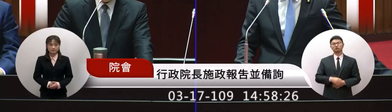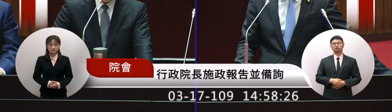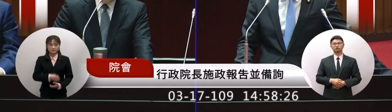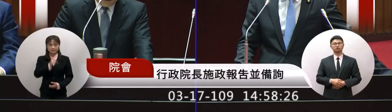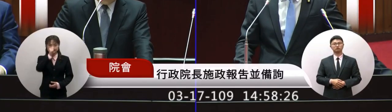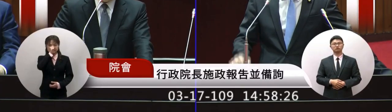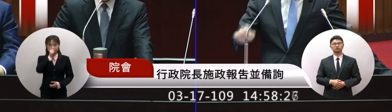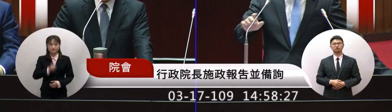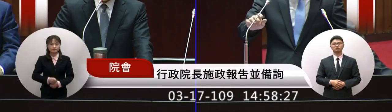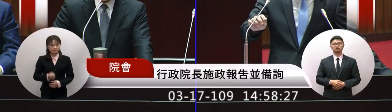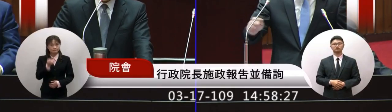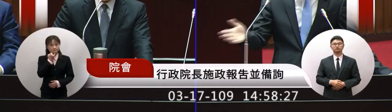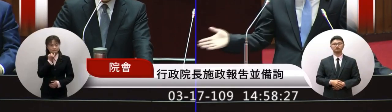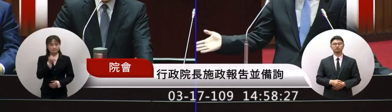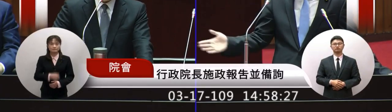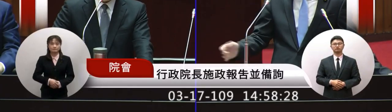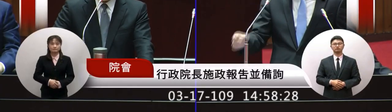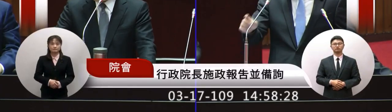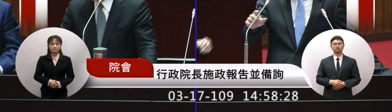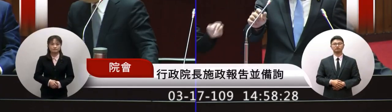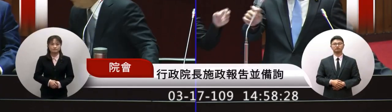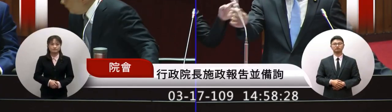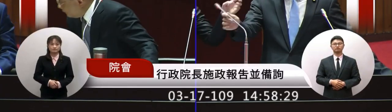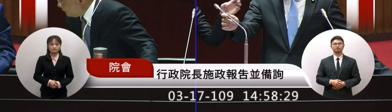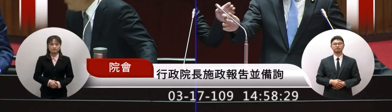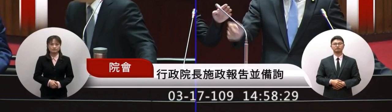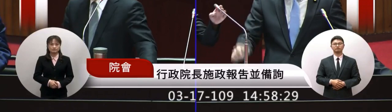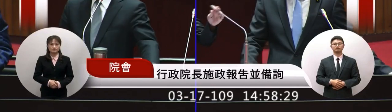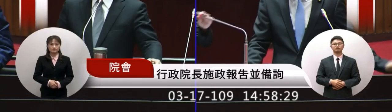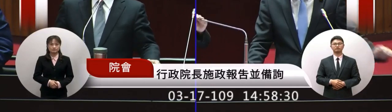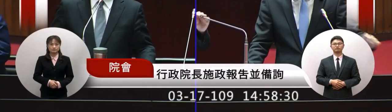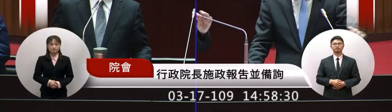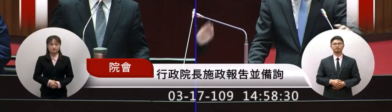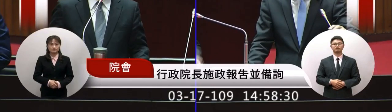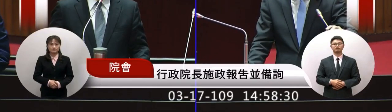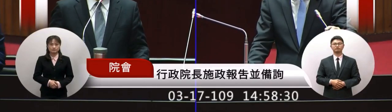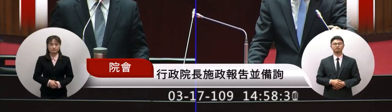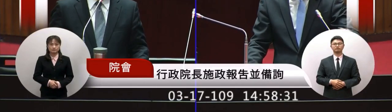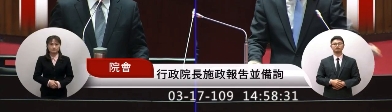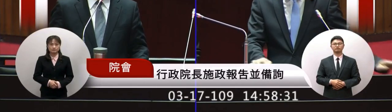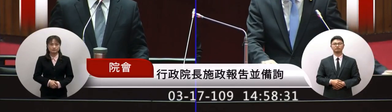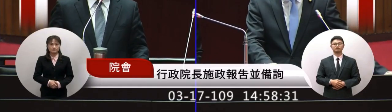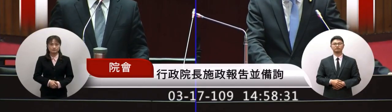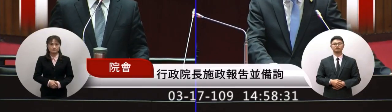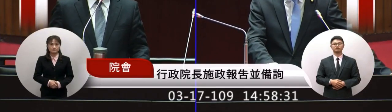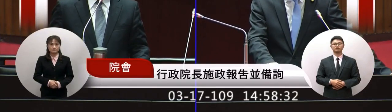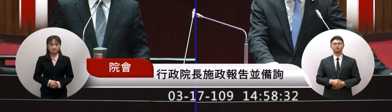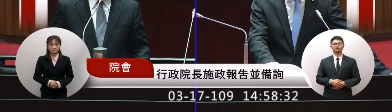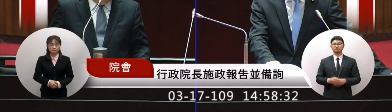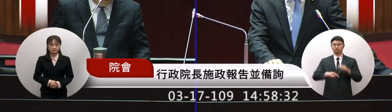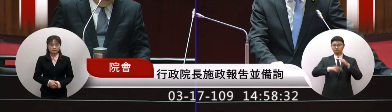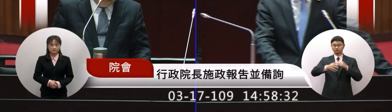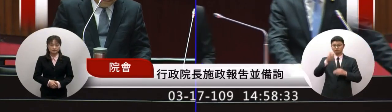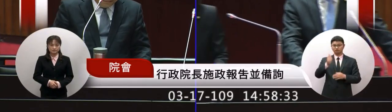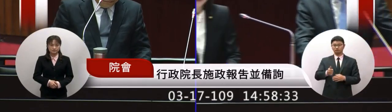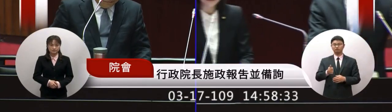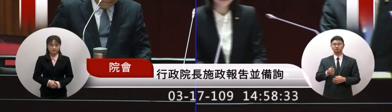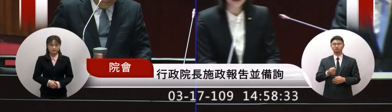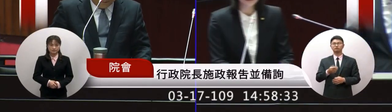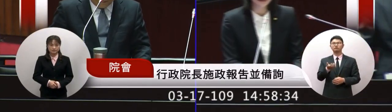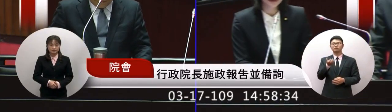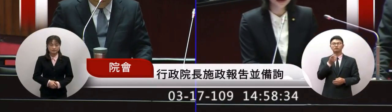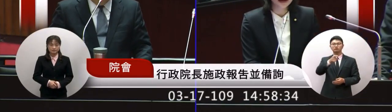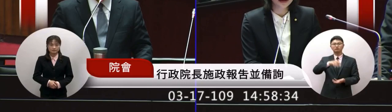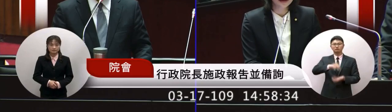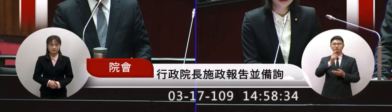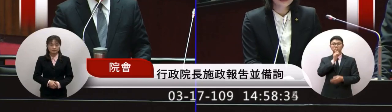期许？ 应该的。 好，我们现在请一凤 院长。刚才你提